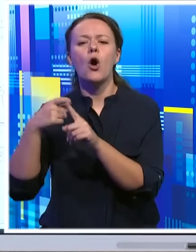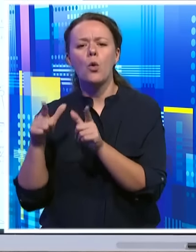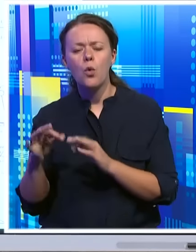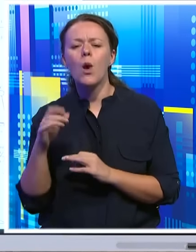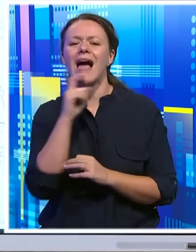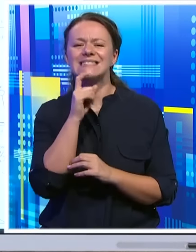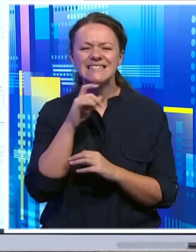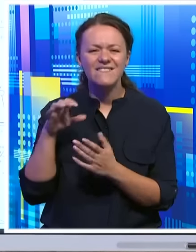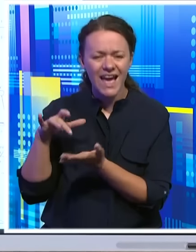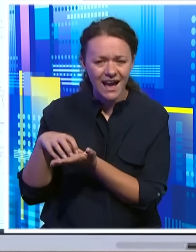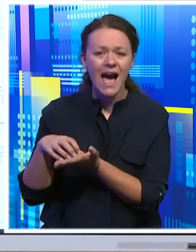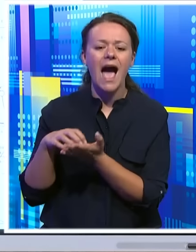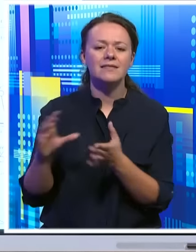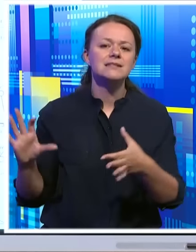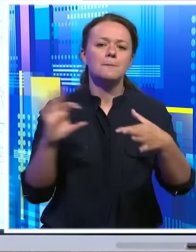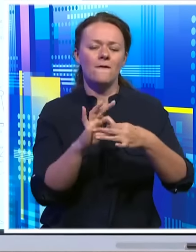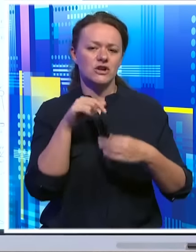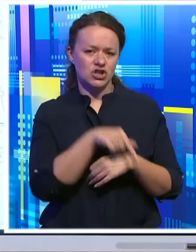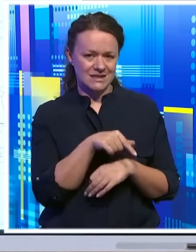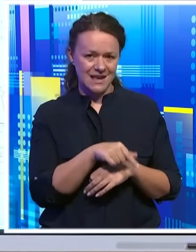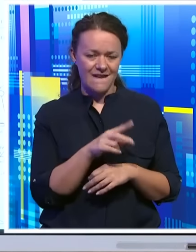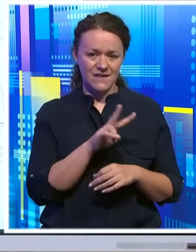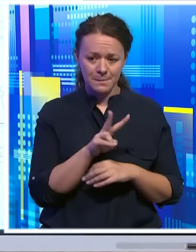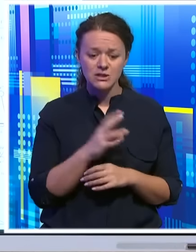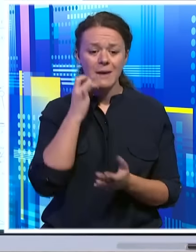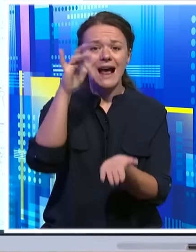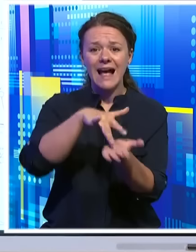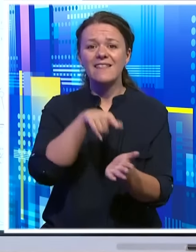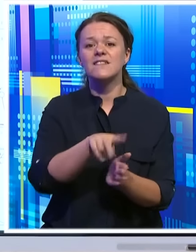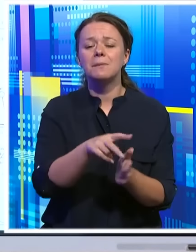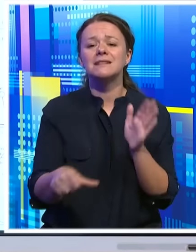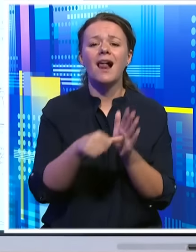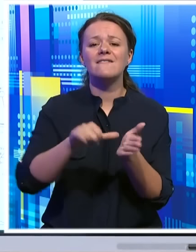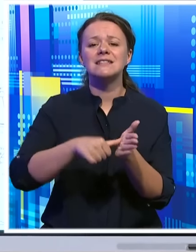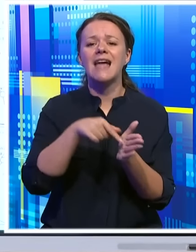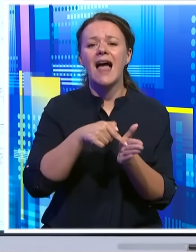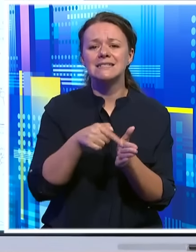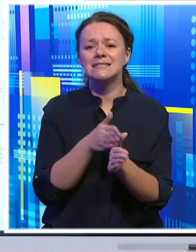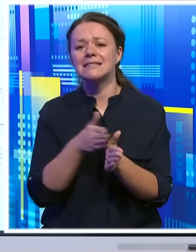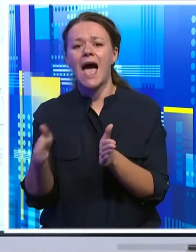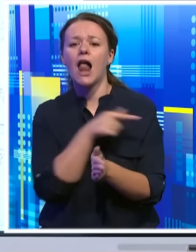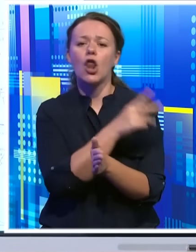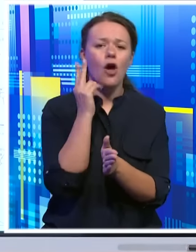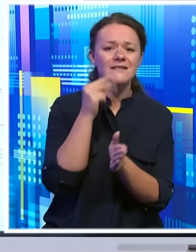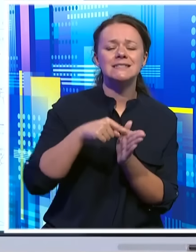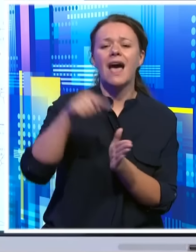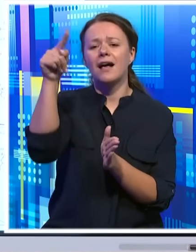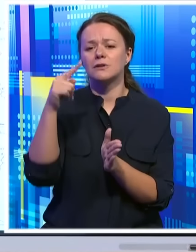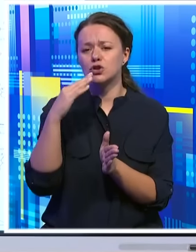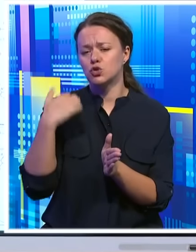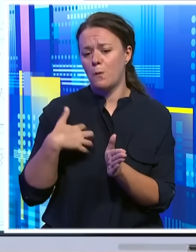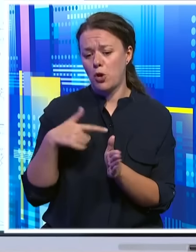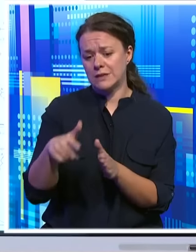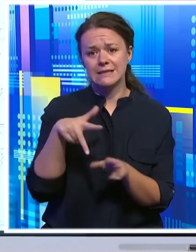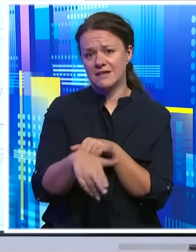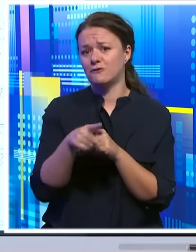Kulu-Crvenku sa Vrbasom, a tu kad dođete u Vrbas, tu vam je glavna stanica između Novog Sada i Subotice koju završavamo već u